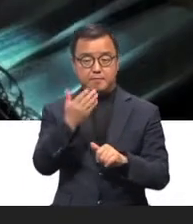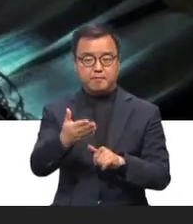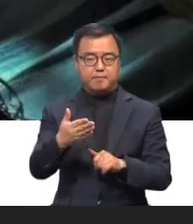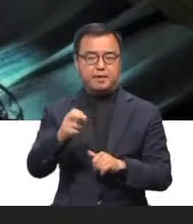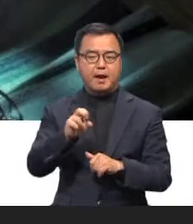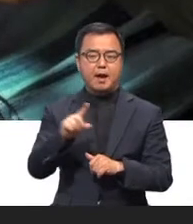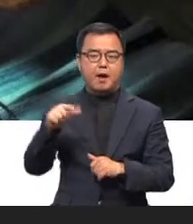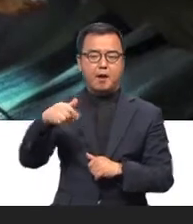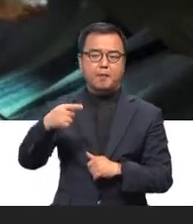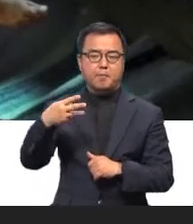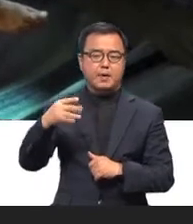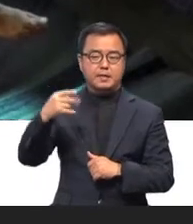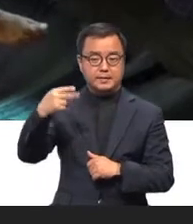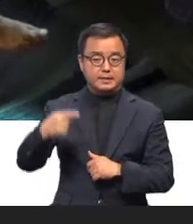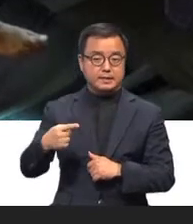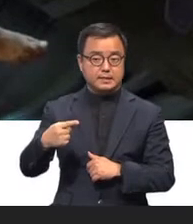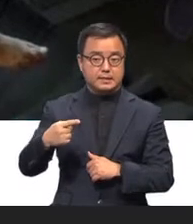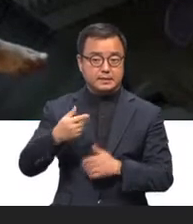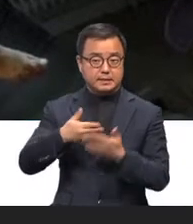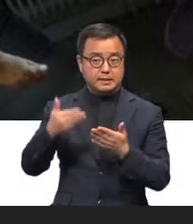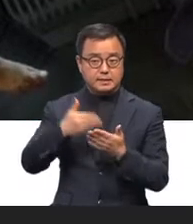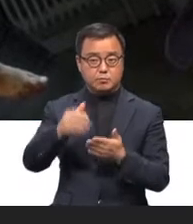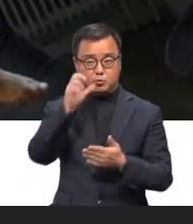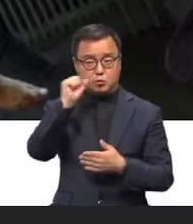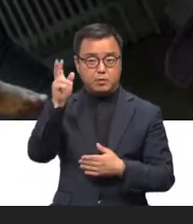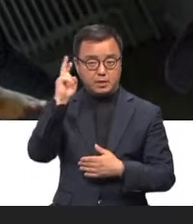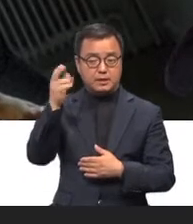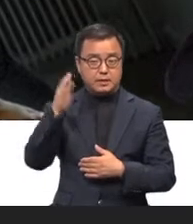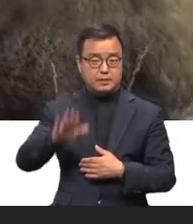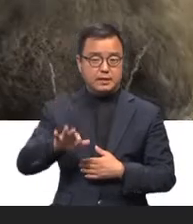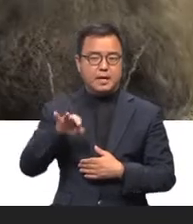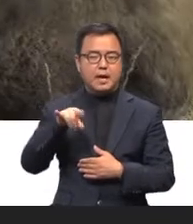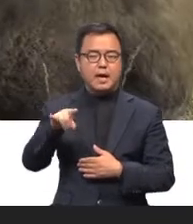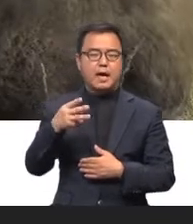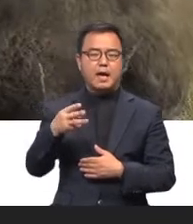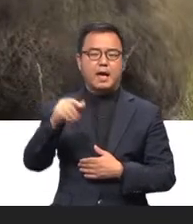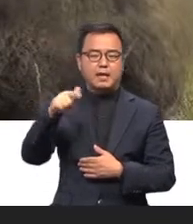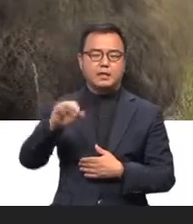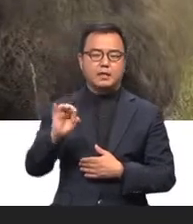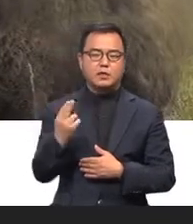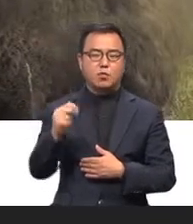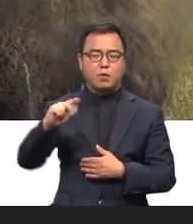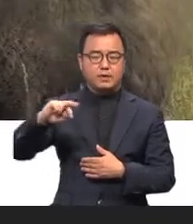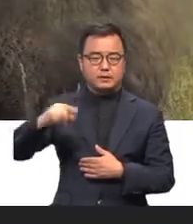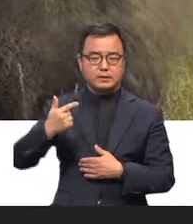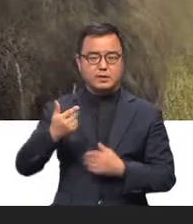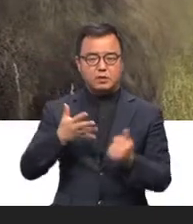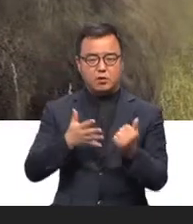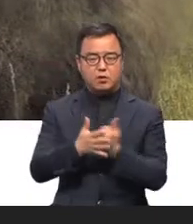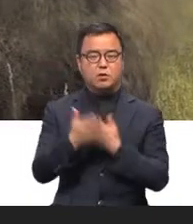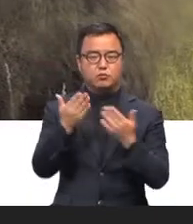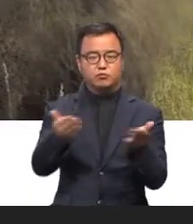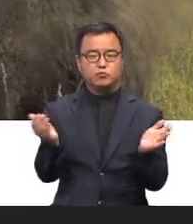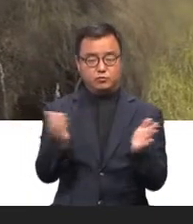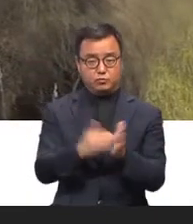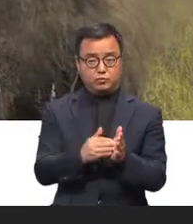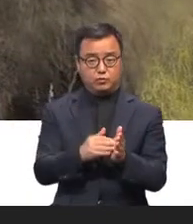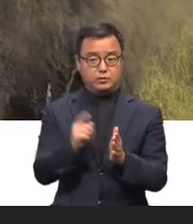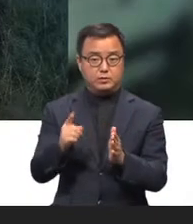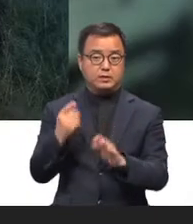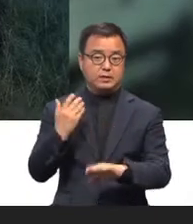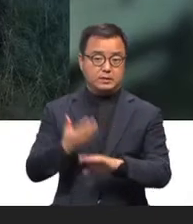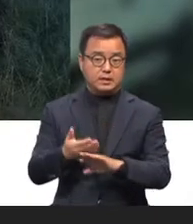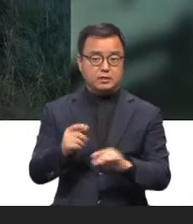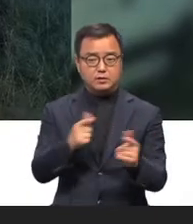마르그리트 그림 좋아하시는 분들 많을 텐데 에릭 요한슨에게 많은 영향을 준 그런 인물입니다. 네. 그의 작품은 다른 여타의